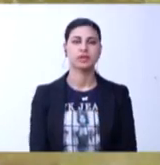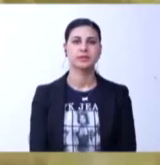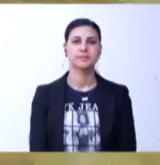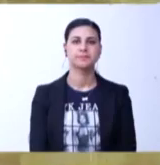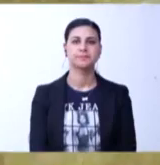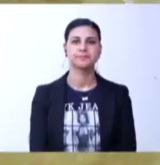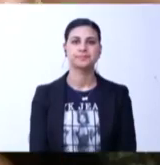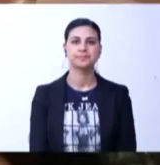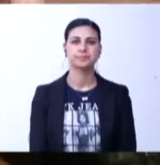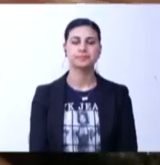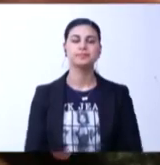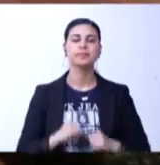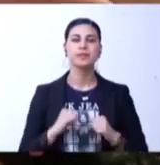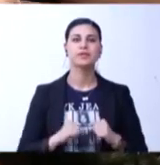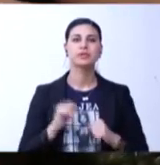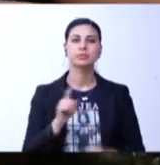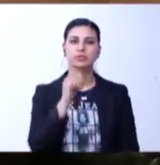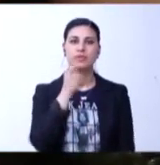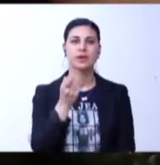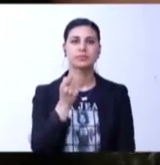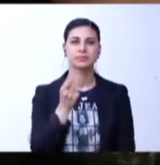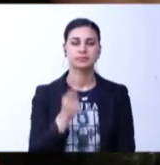ყოველთვის ვეცდებით რომ რაღაც ისეთი